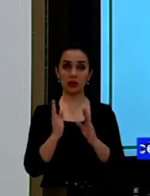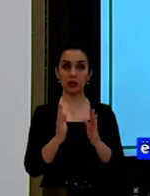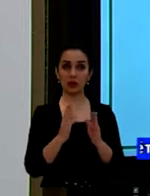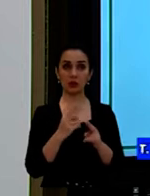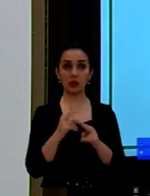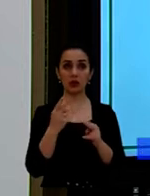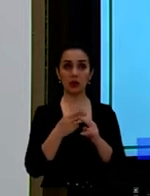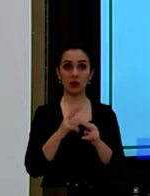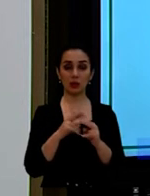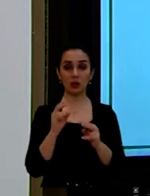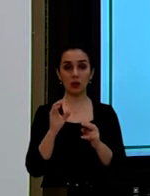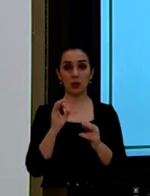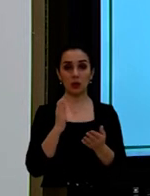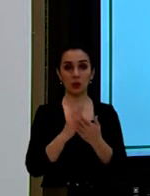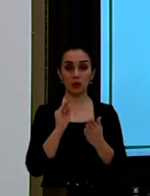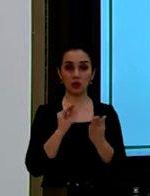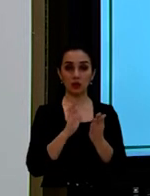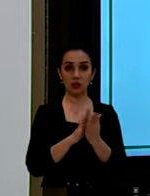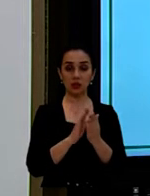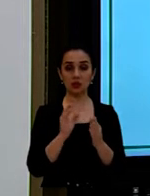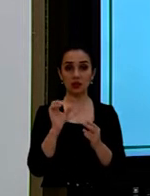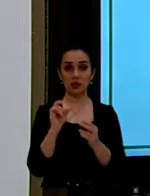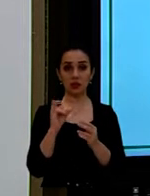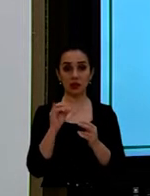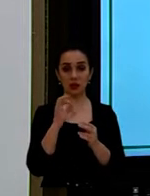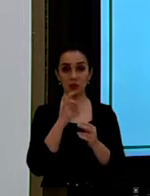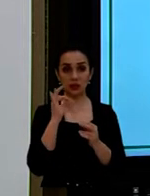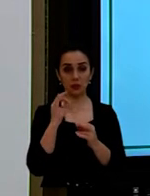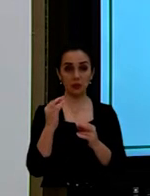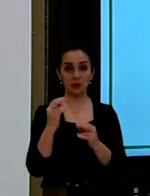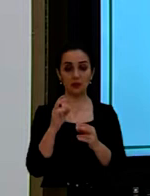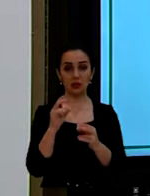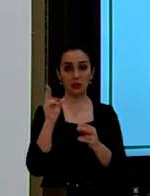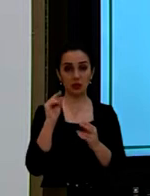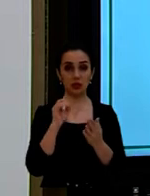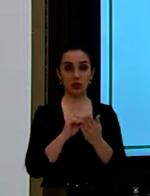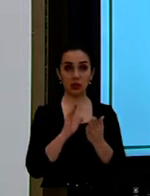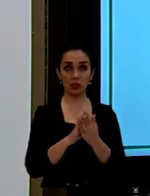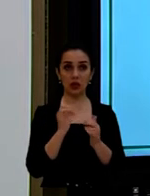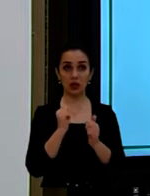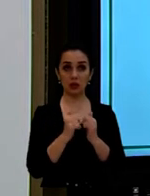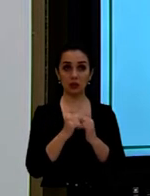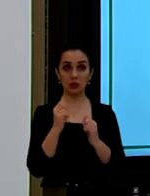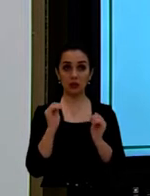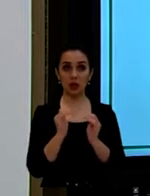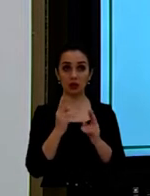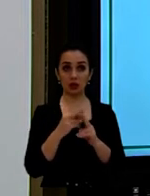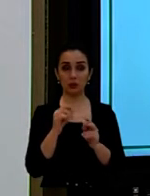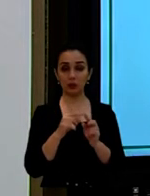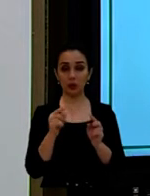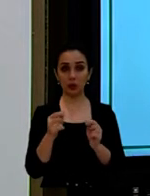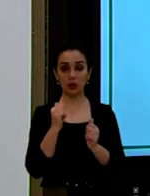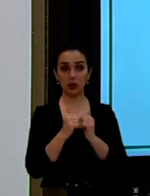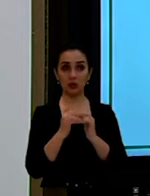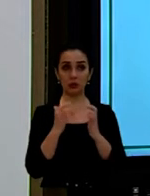арабскими цифрами каждый малый период состоит из одного ряда каждый большой